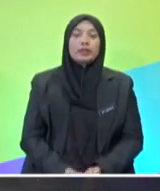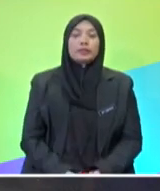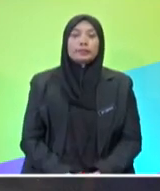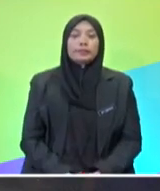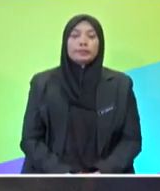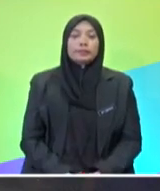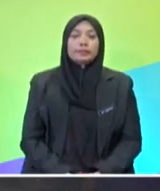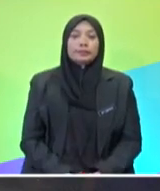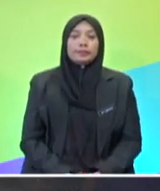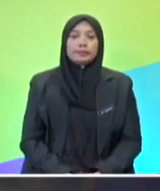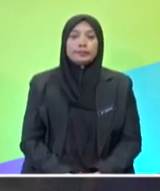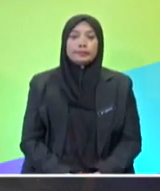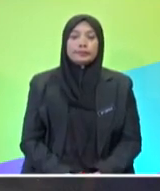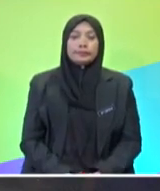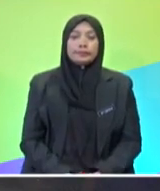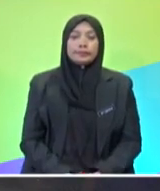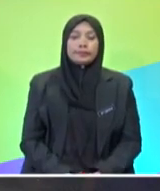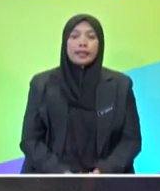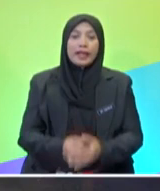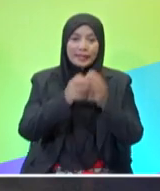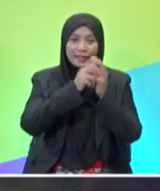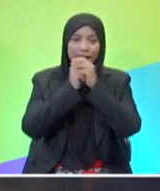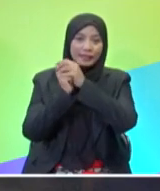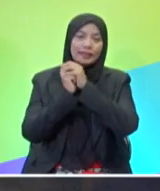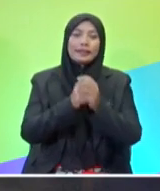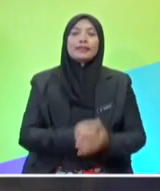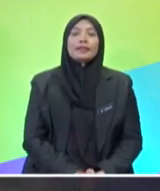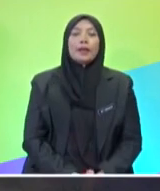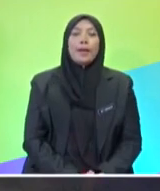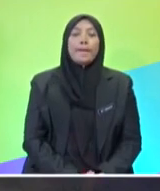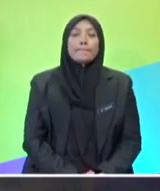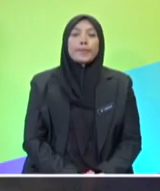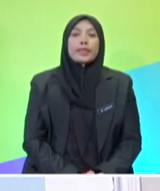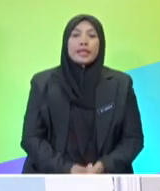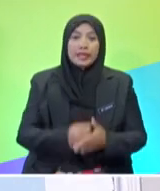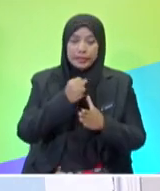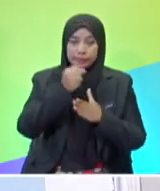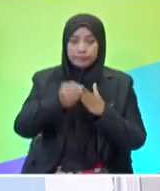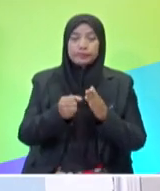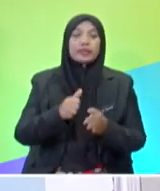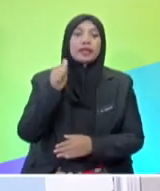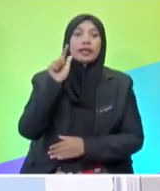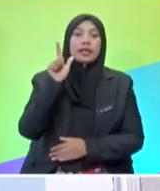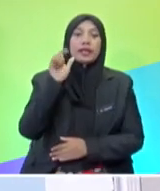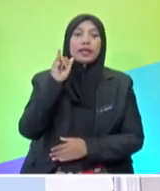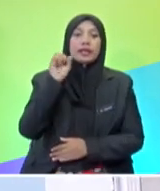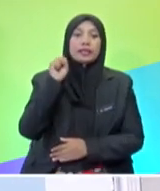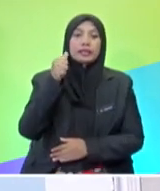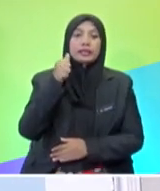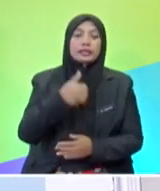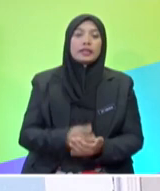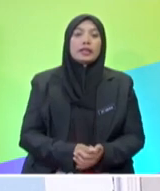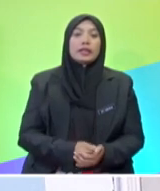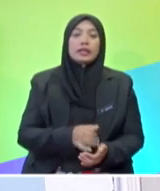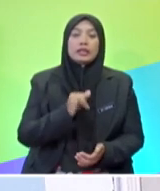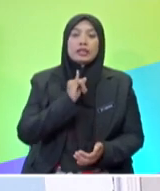dengan tepat. Wow. Okey, tahniah. Okey, yang terakhir, Alisha. Alisha, saya beristinja